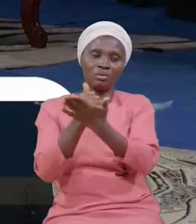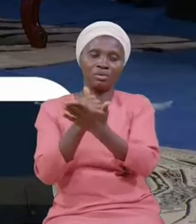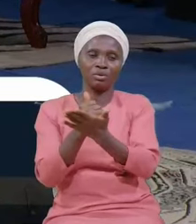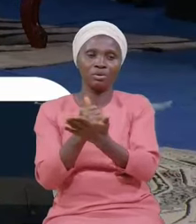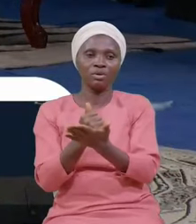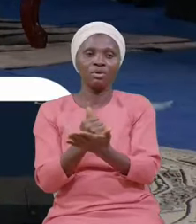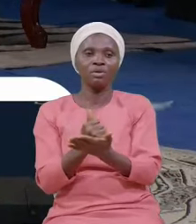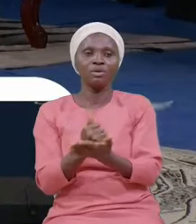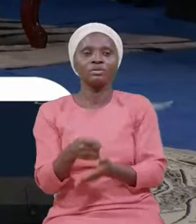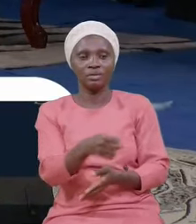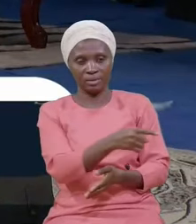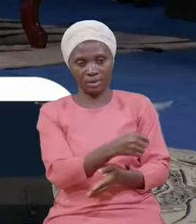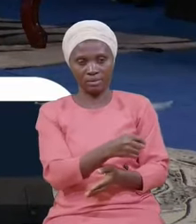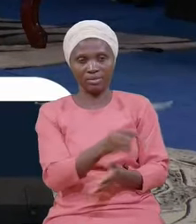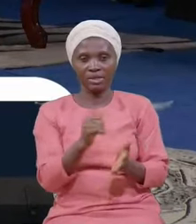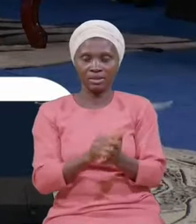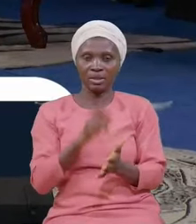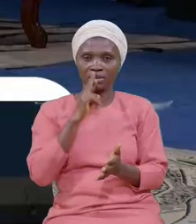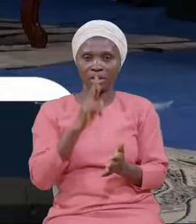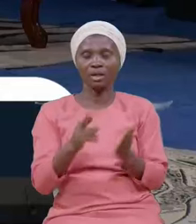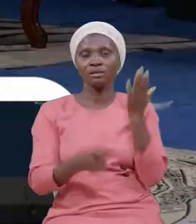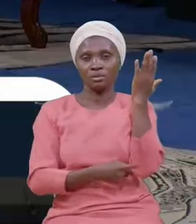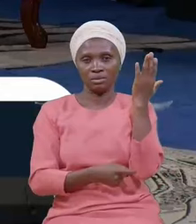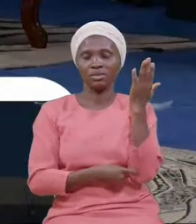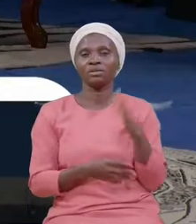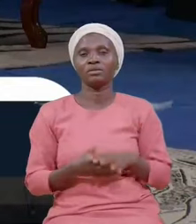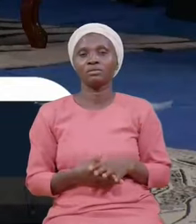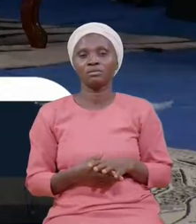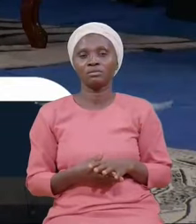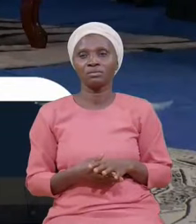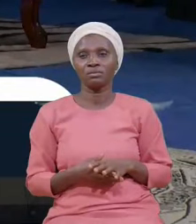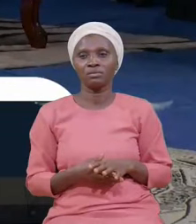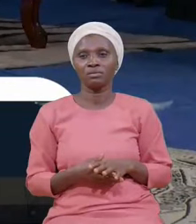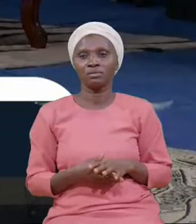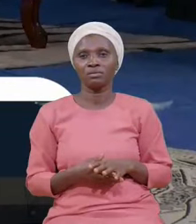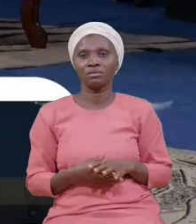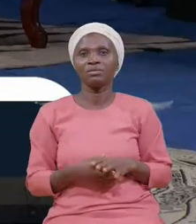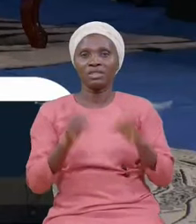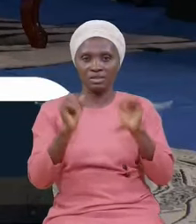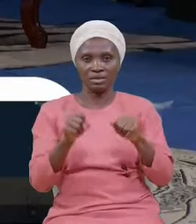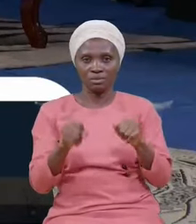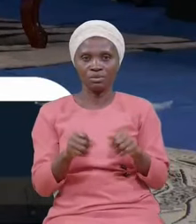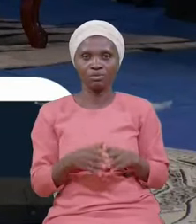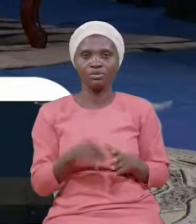supporter ceux qui sont tentés, capables. Il sera capable dans ta vie.